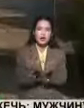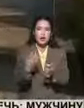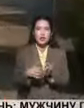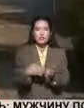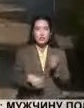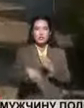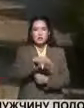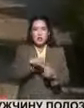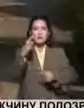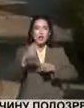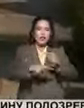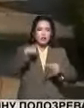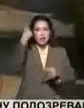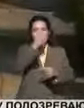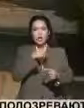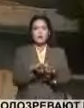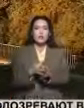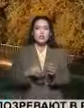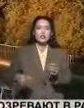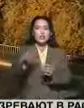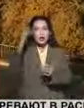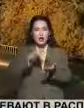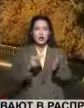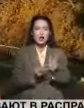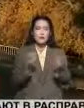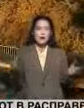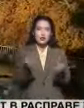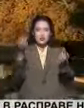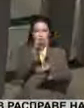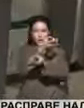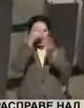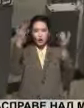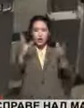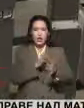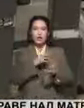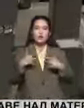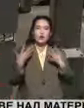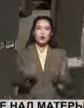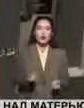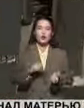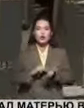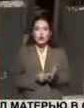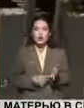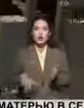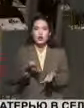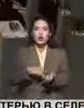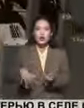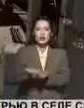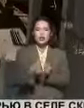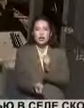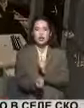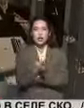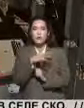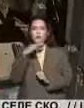В следующем году в Теректинском районе планируется строительство физкультурно-оздоровительного комплекса. В 4 районах также появится 7